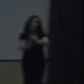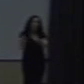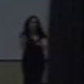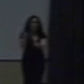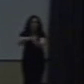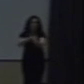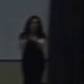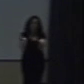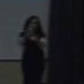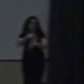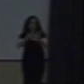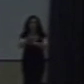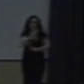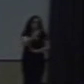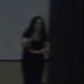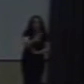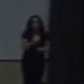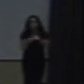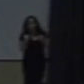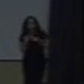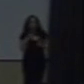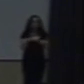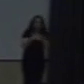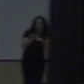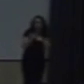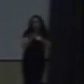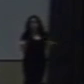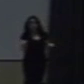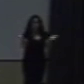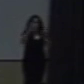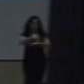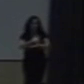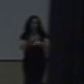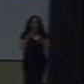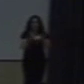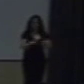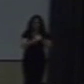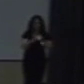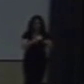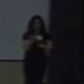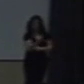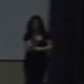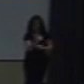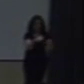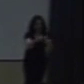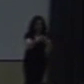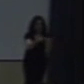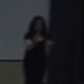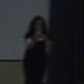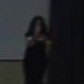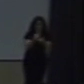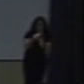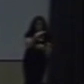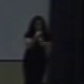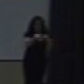compromís i aquesta responsabilitat social perquè els seus interessos són uns altres, doncs no arriba, no? Que no se m'ha oblidat